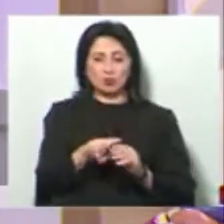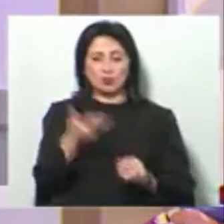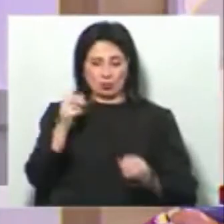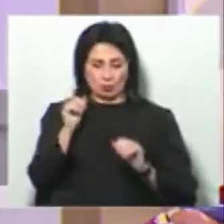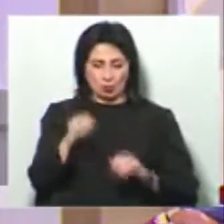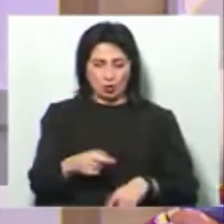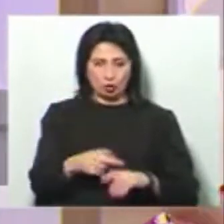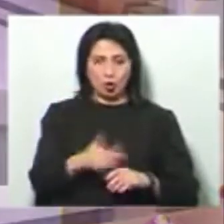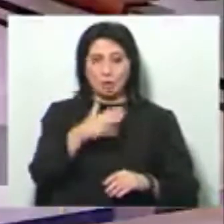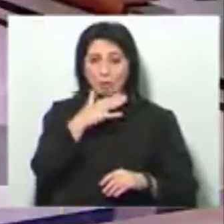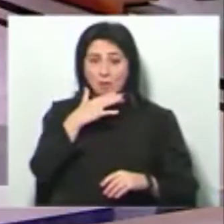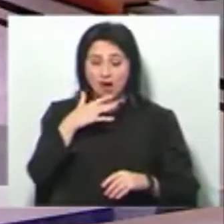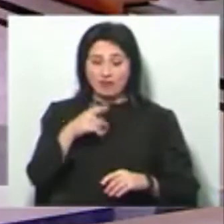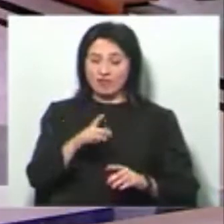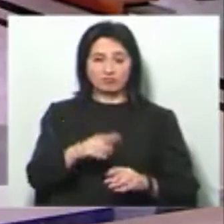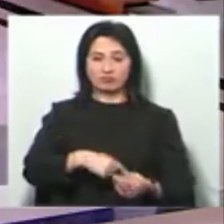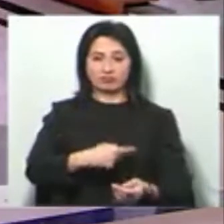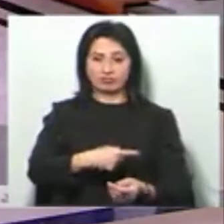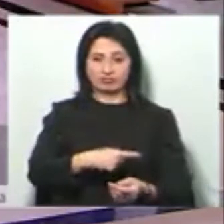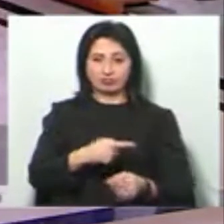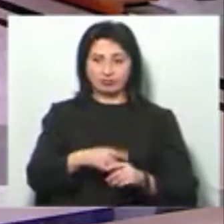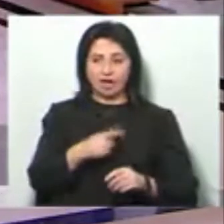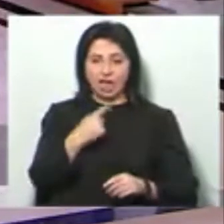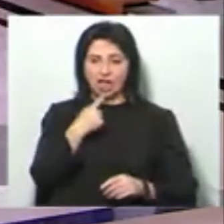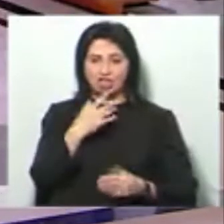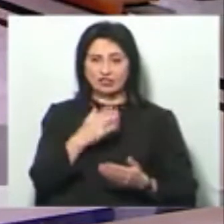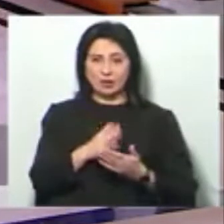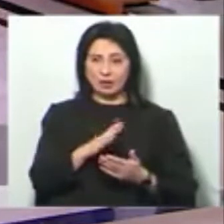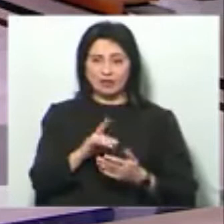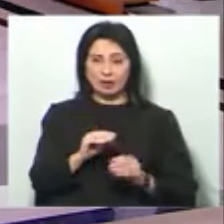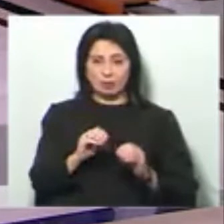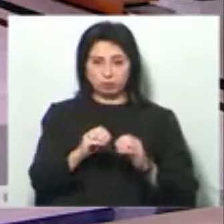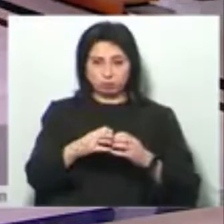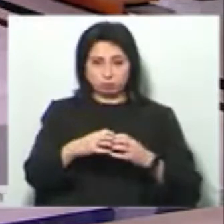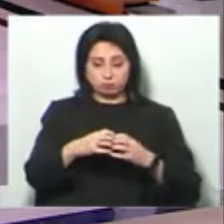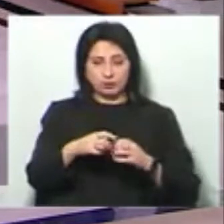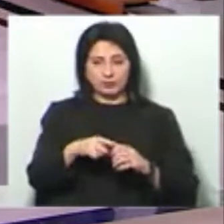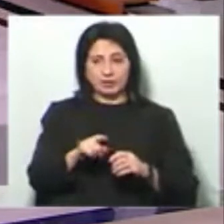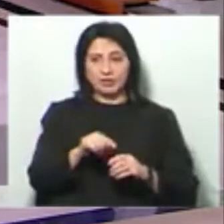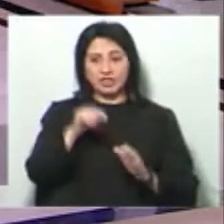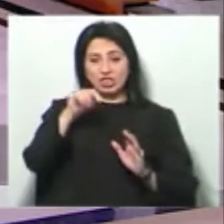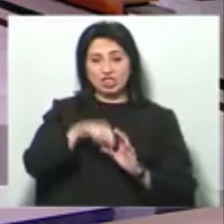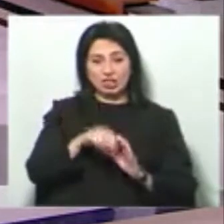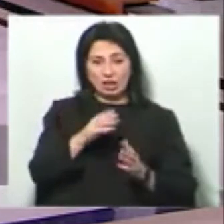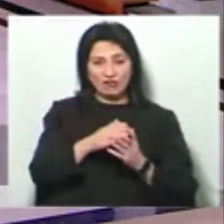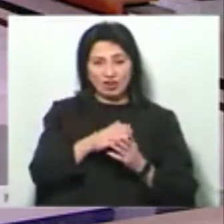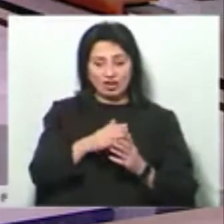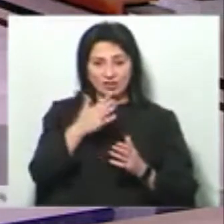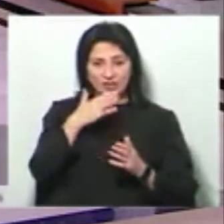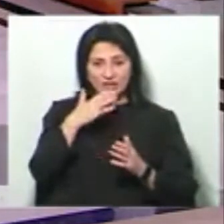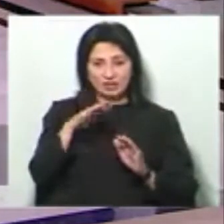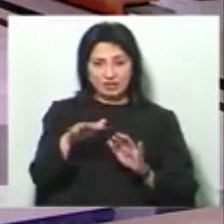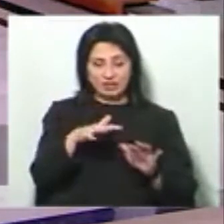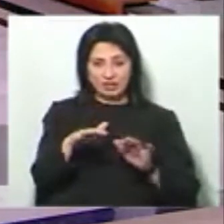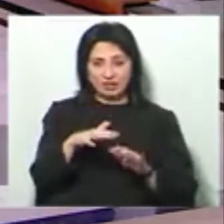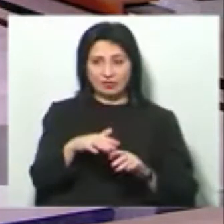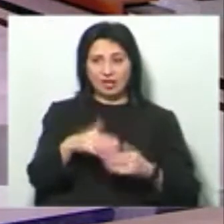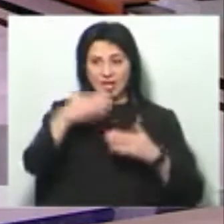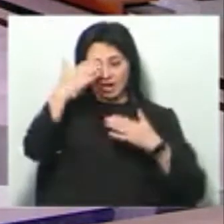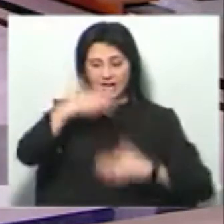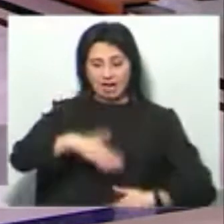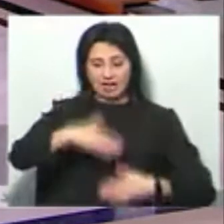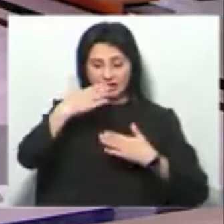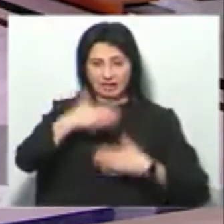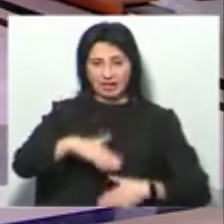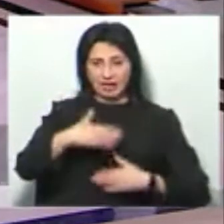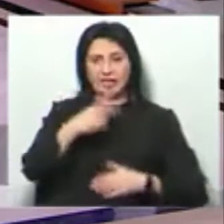დიაგნოსტიკის მეთოდები არის ამ შემთხვევაში, როდესაც HIV გაქვს, ხომ არ არის შეგუბება, ხომ არ არის პლევრაში სითხე, რენტგენი, ანუ